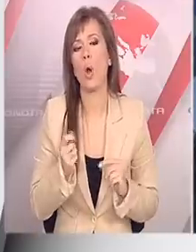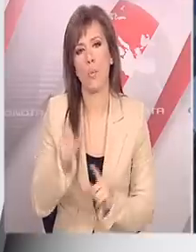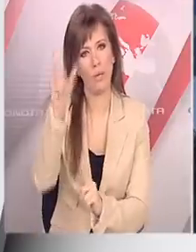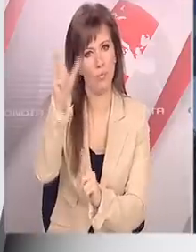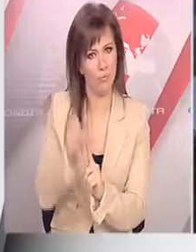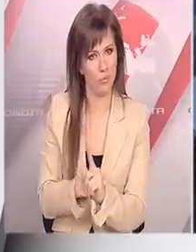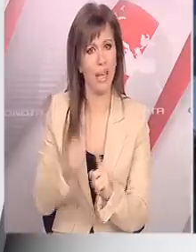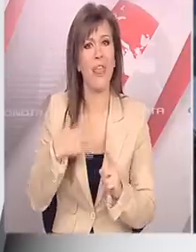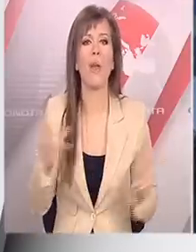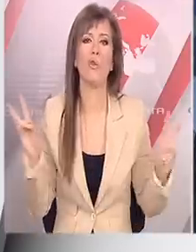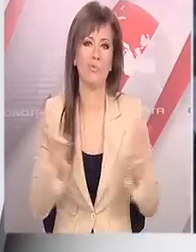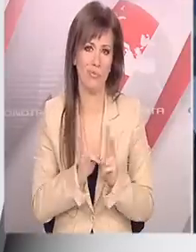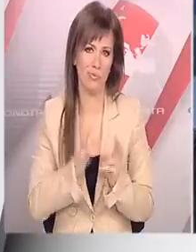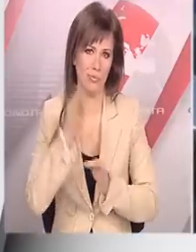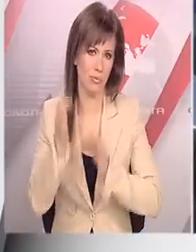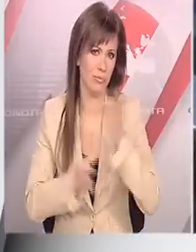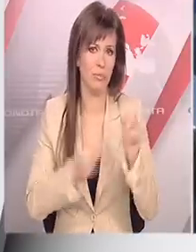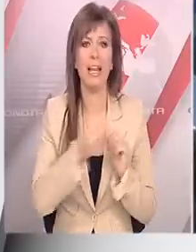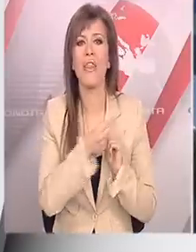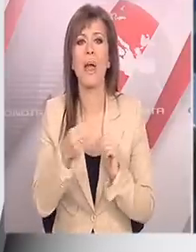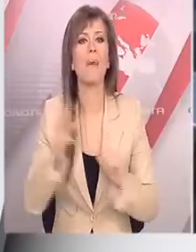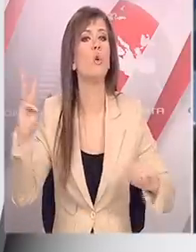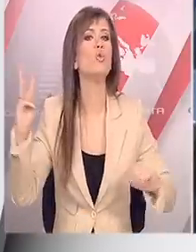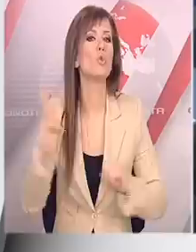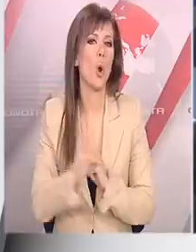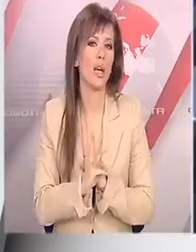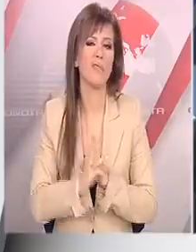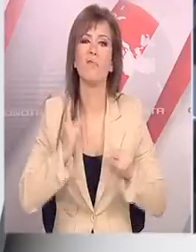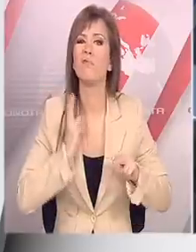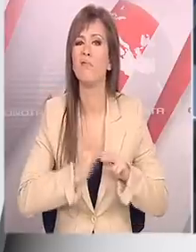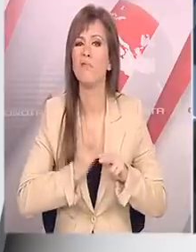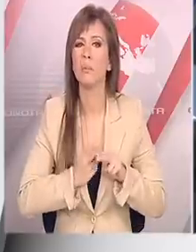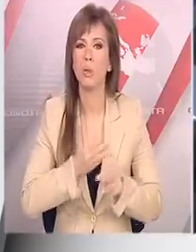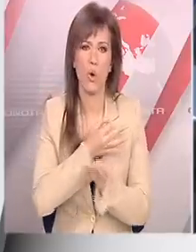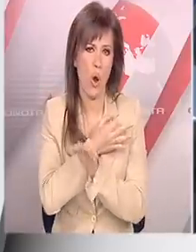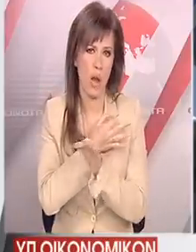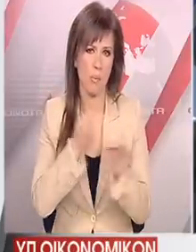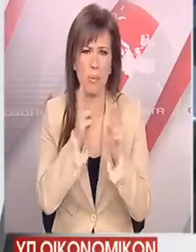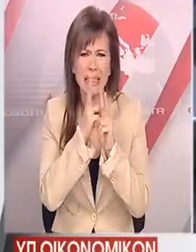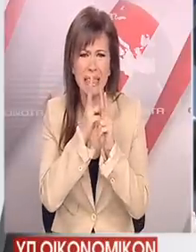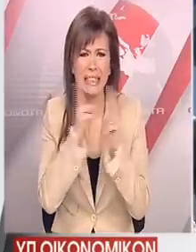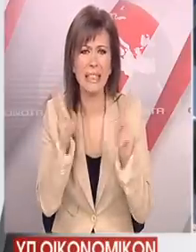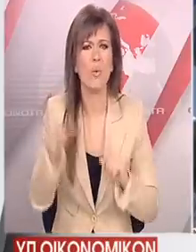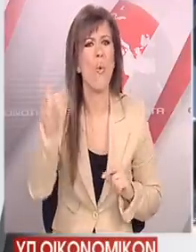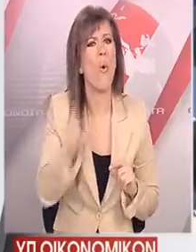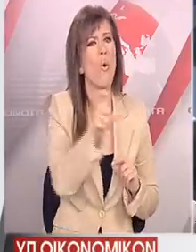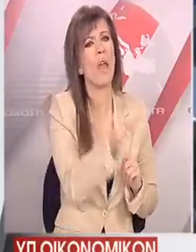Θα κάνω μόνο ένα σχόλιο όσο αφορά την Τρόικα. Πρέπει να είμαστε ξεκάθαροι στο μυαλό μας